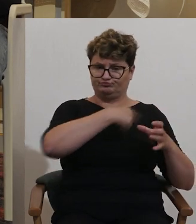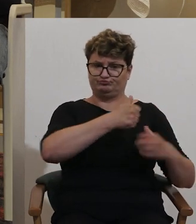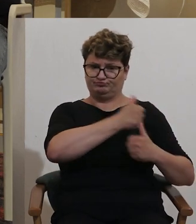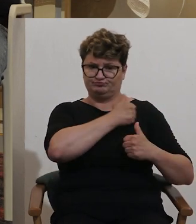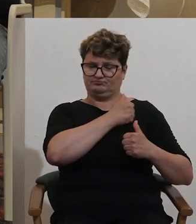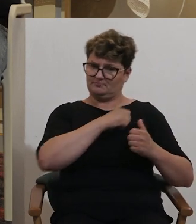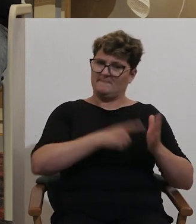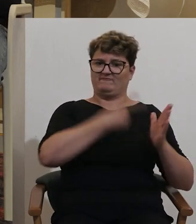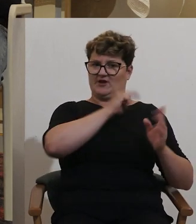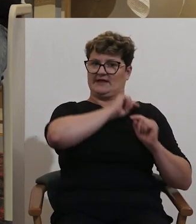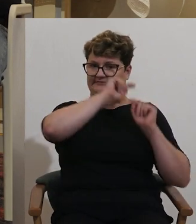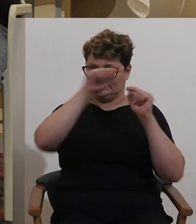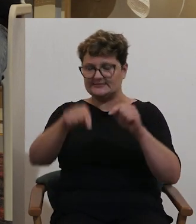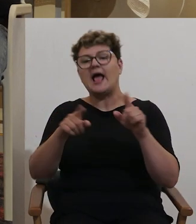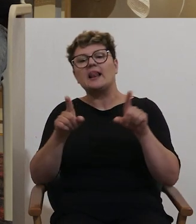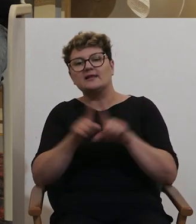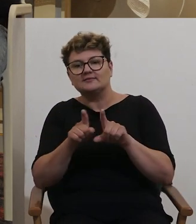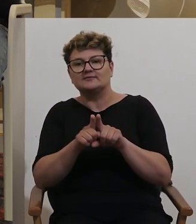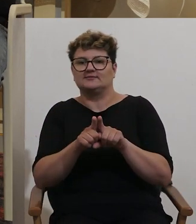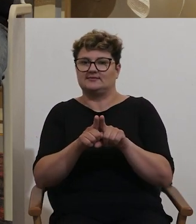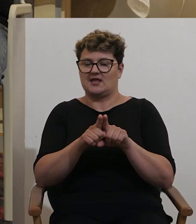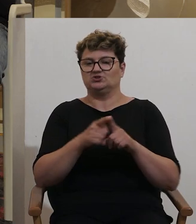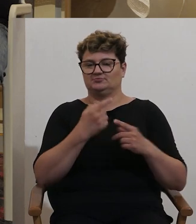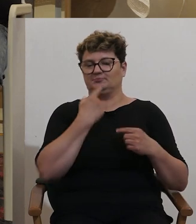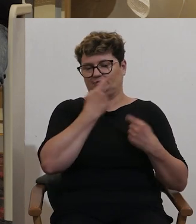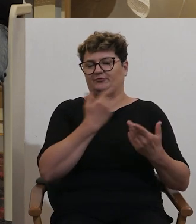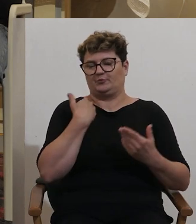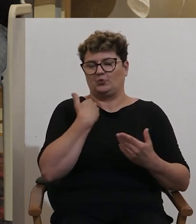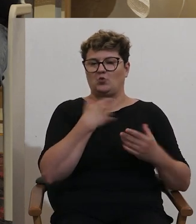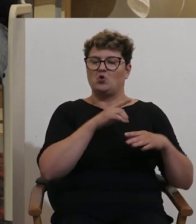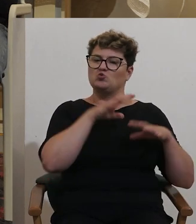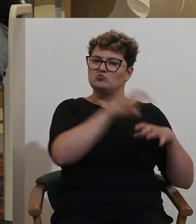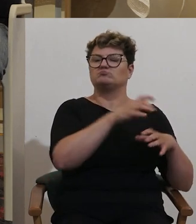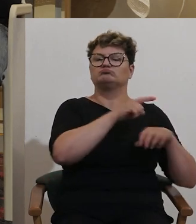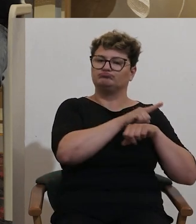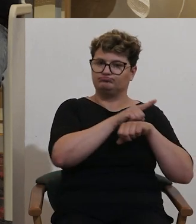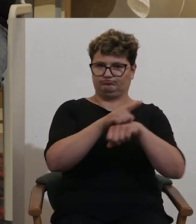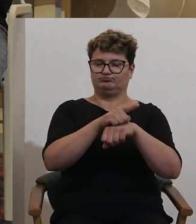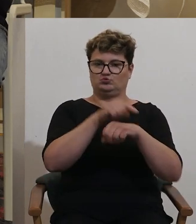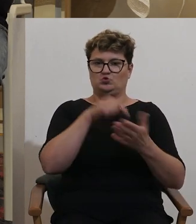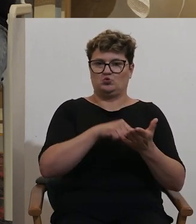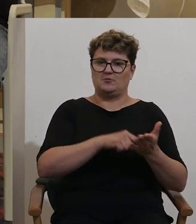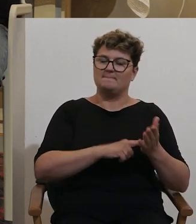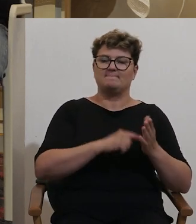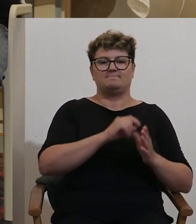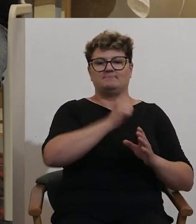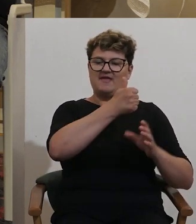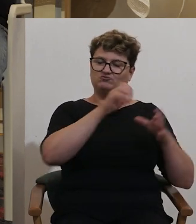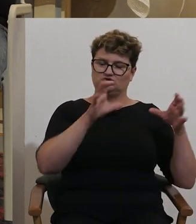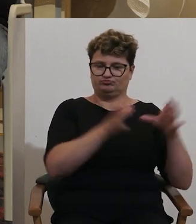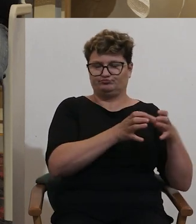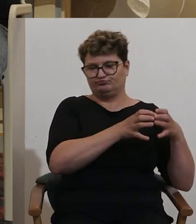swój chrzest bojowy, ale też wspomniana brygada pancerna. Dokładnie pierwszy pułk czołgów